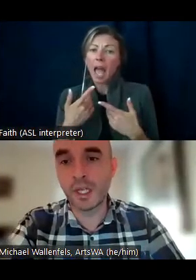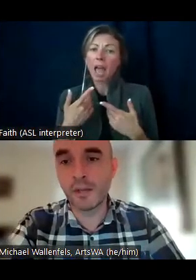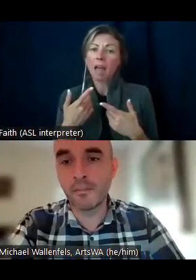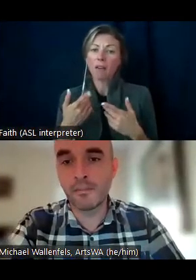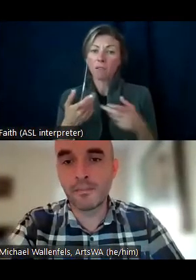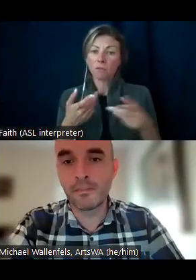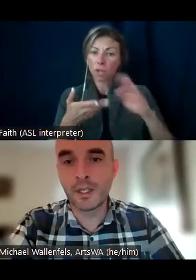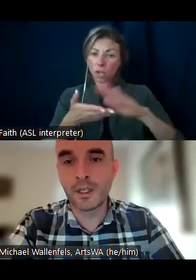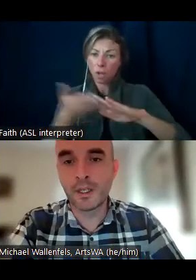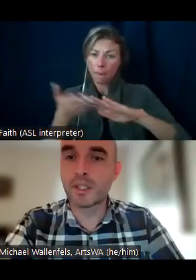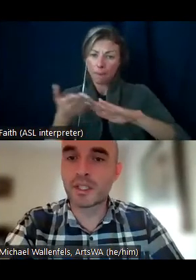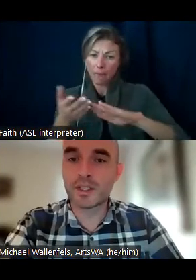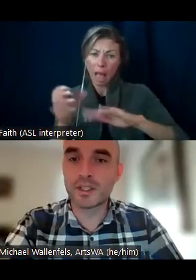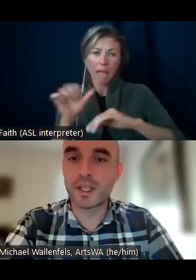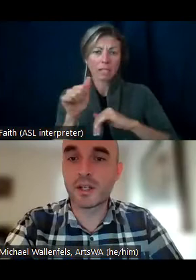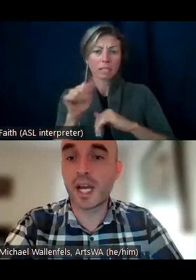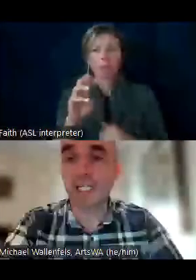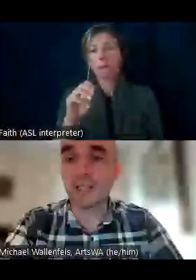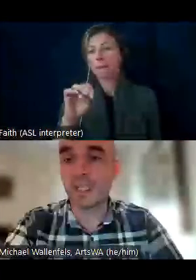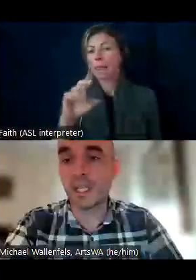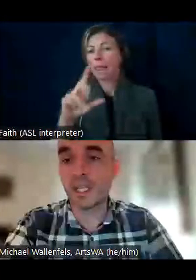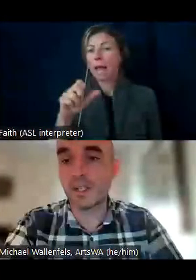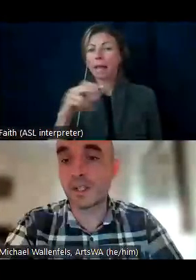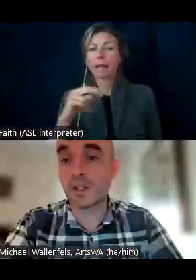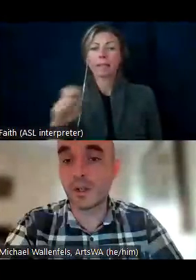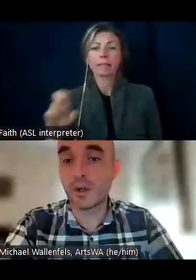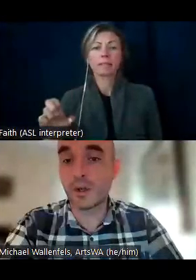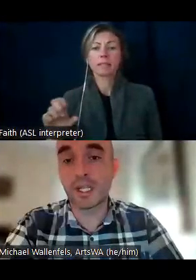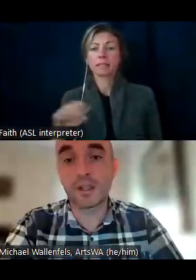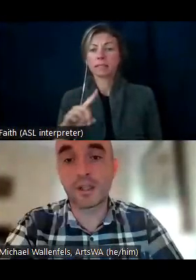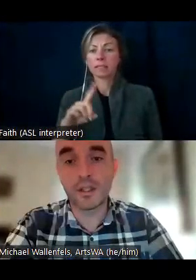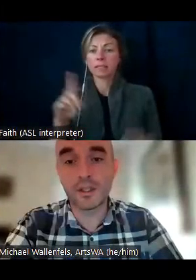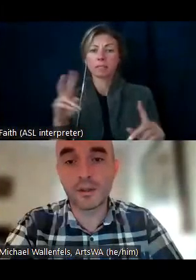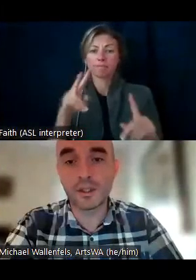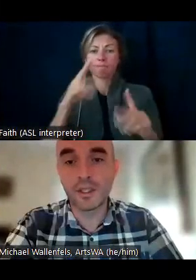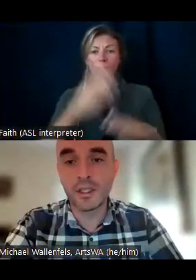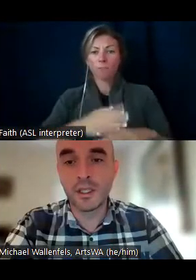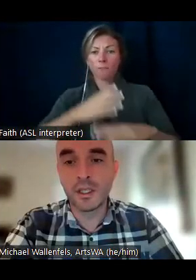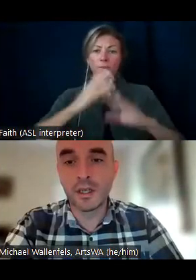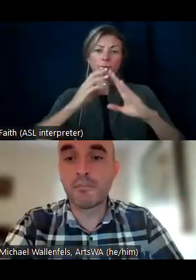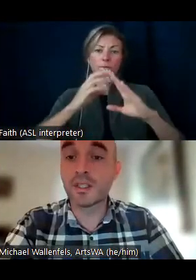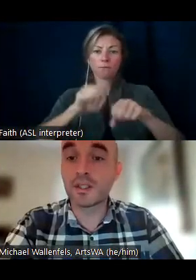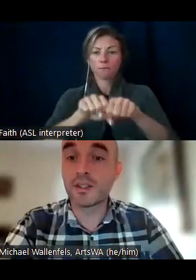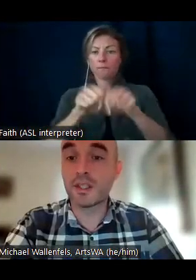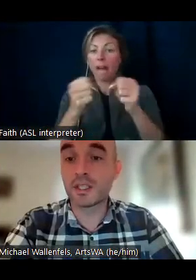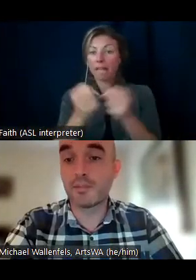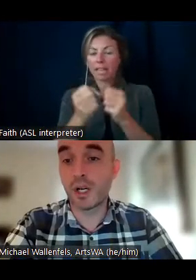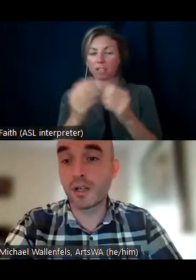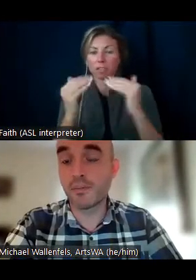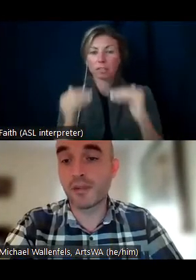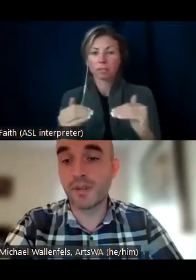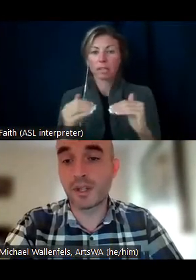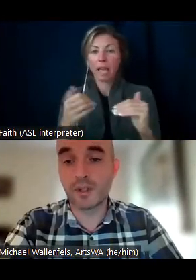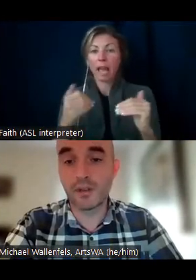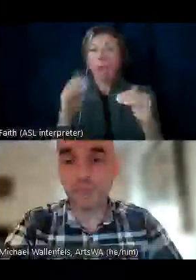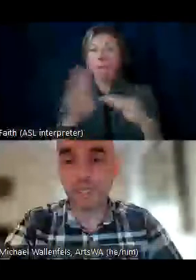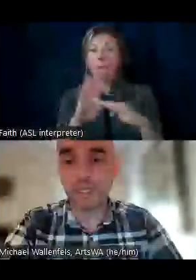그다음에 2020년 3월 다음과 같이 규정 준수 규제 문제인 것으로 확인된 기업.